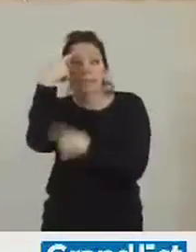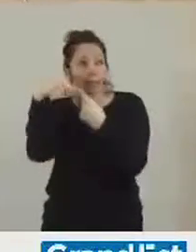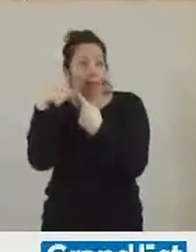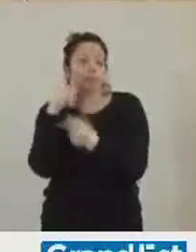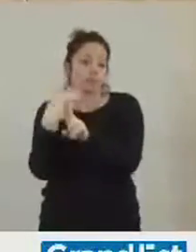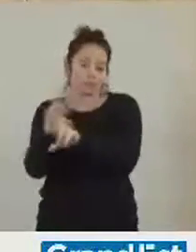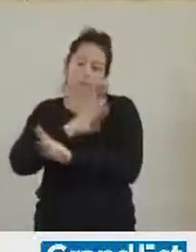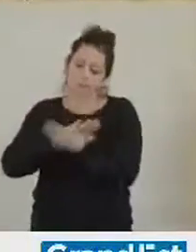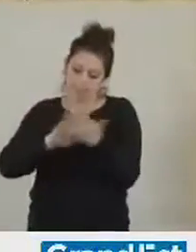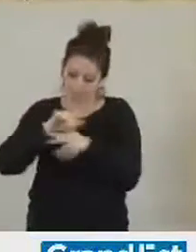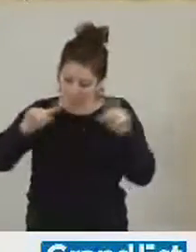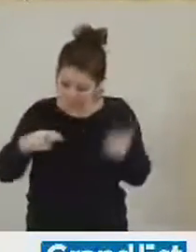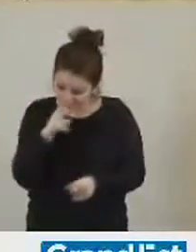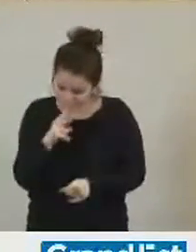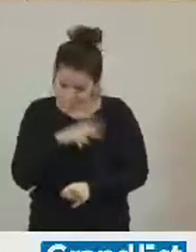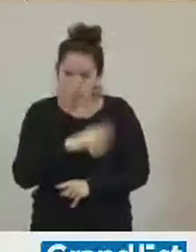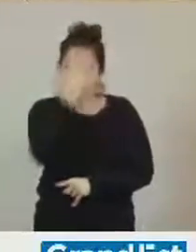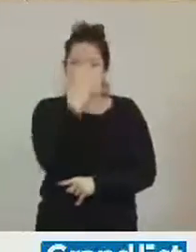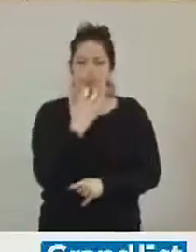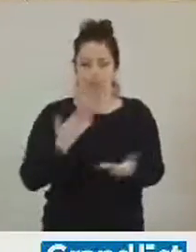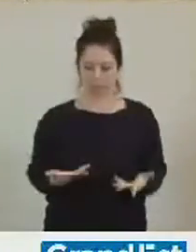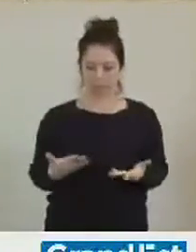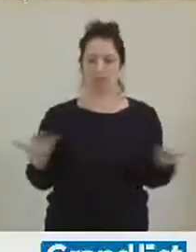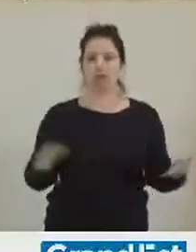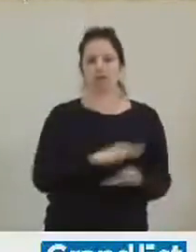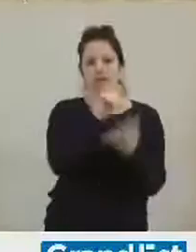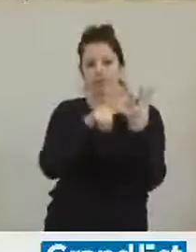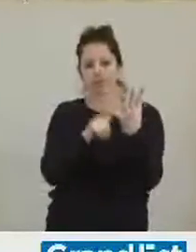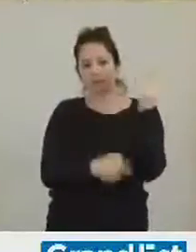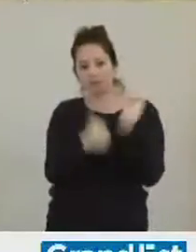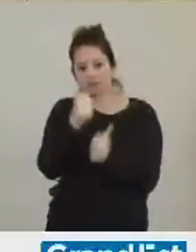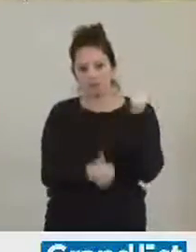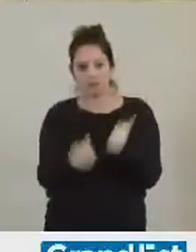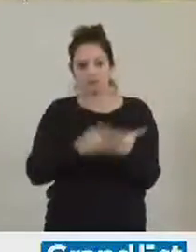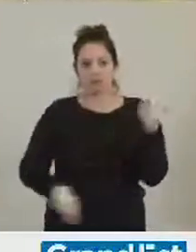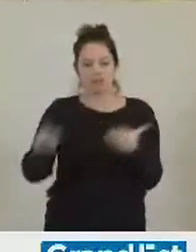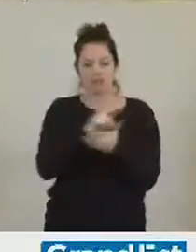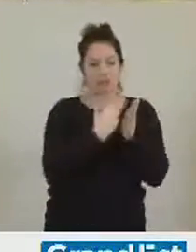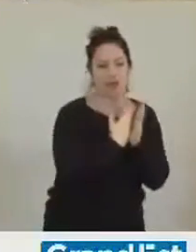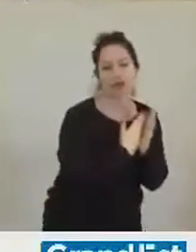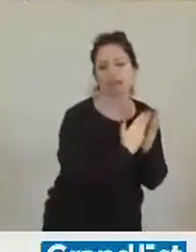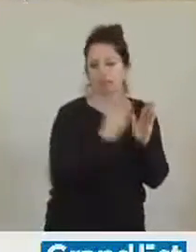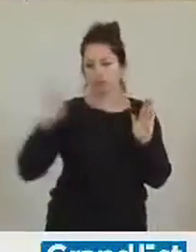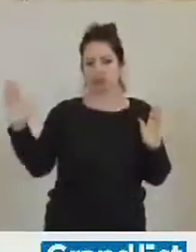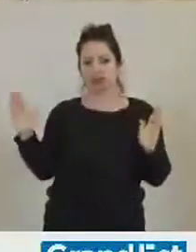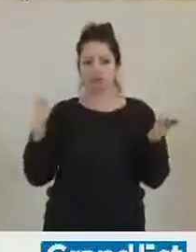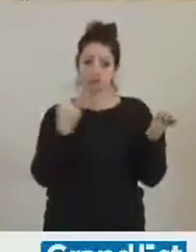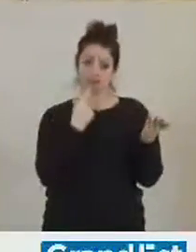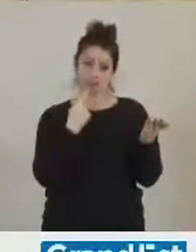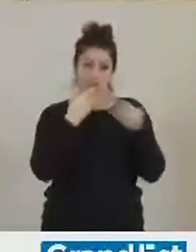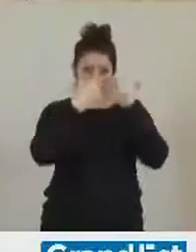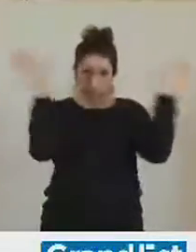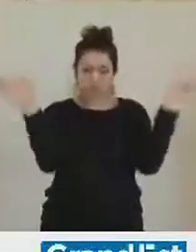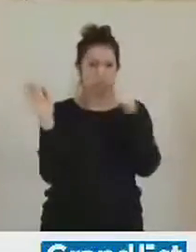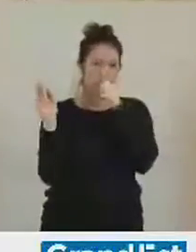Plus sérieusement, le 4e défi, c'est une région qui élargit ses horizons. Élargir les horizons, c'est offrir aux jeunes les meilleures conditions